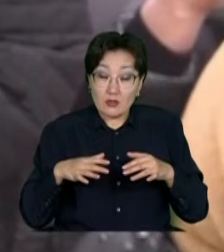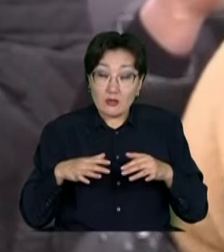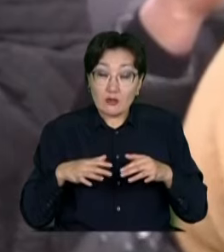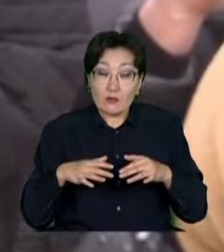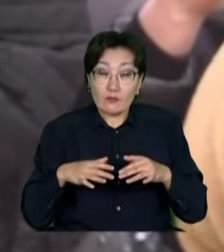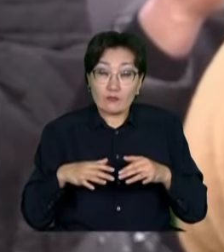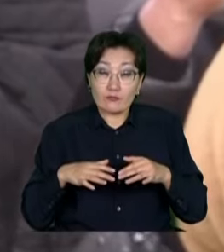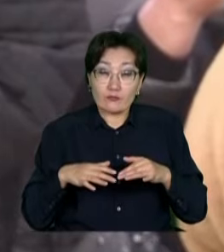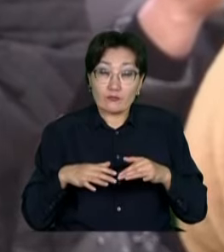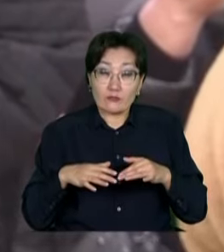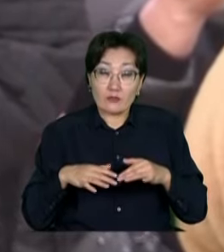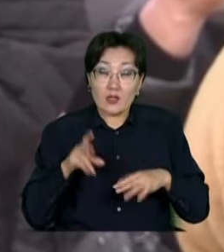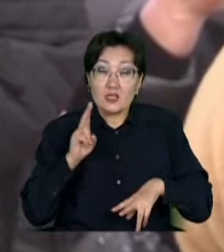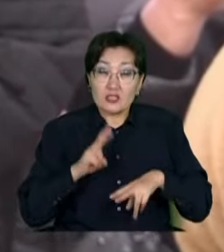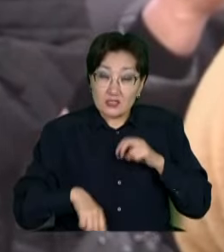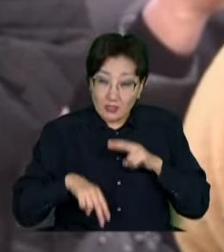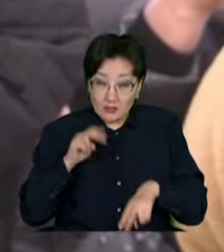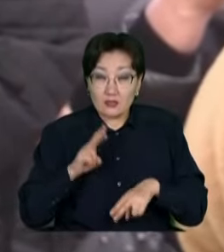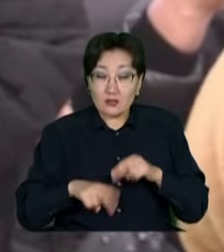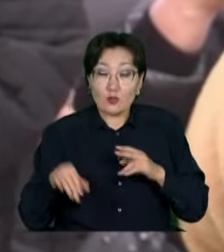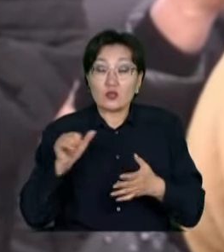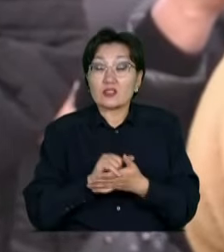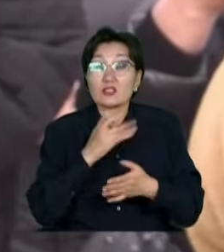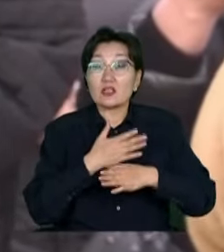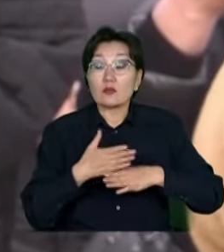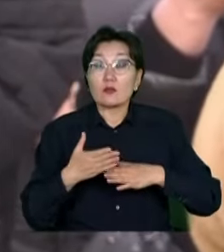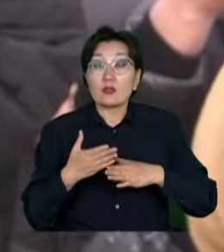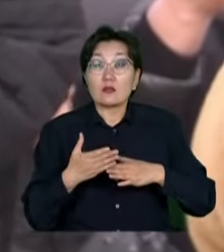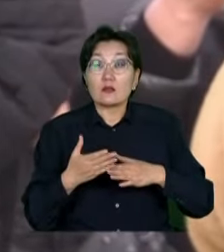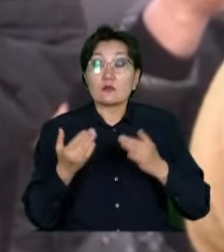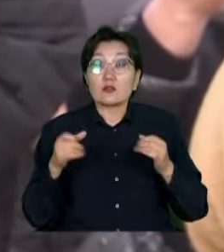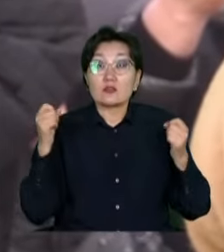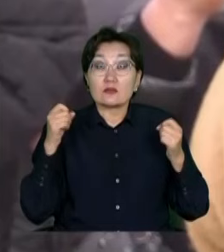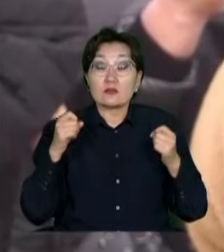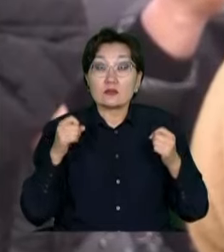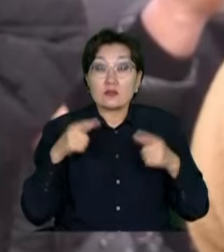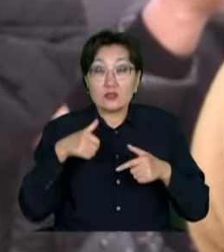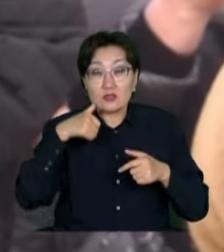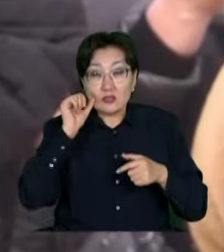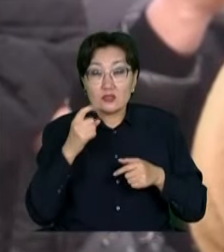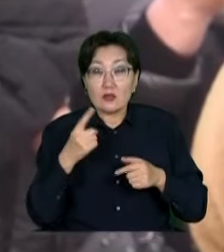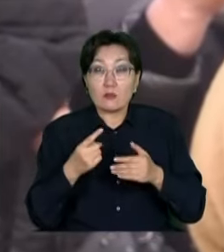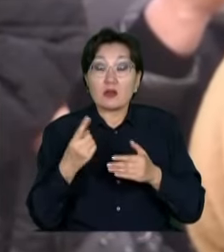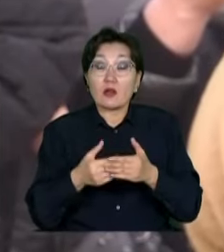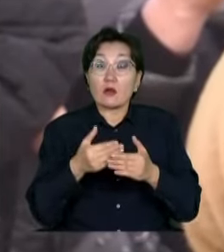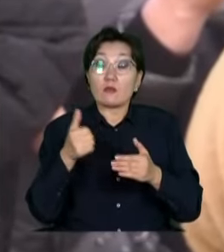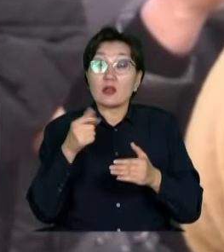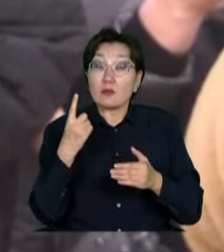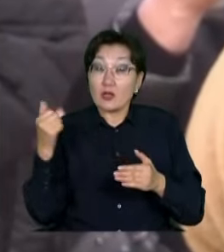Бәрі бет су себетті шақырып алып орнатқаннан кейін мынау білгені мына кеше бір апта болды білдім.